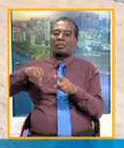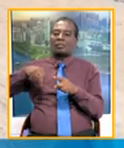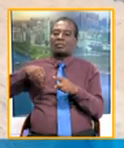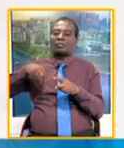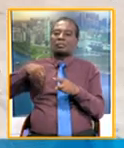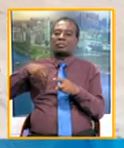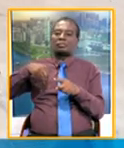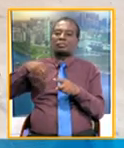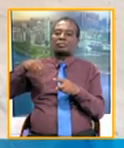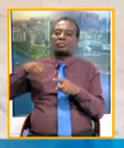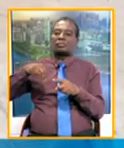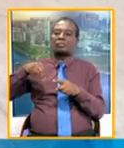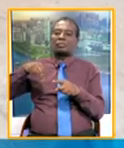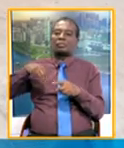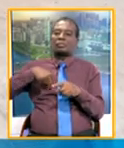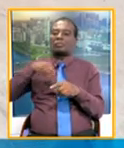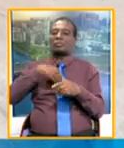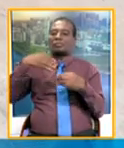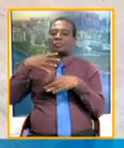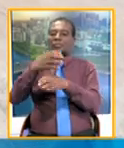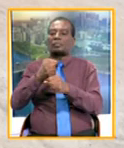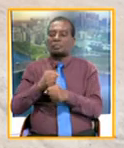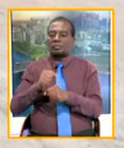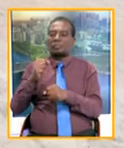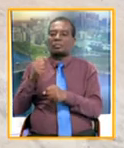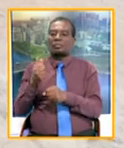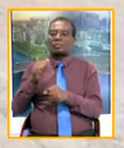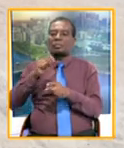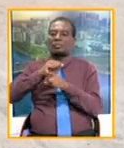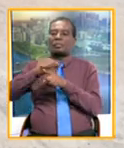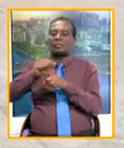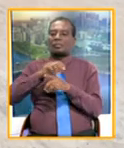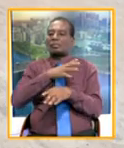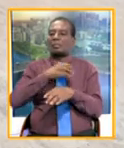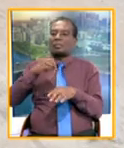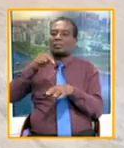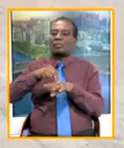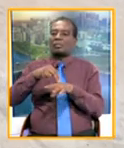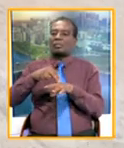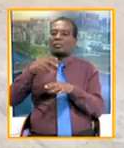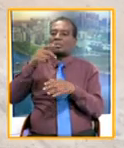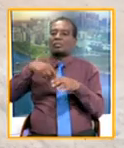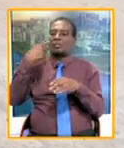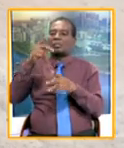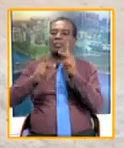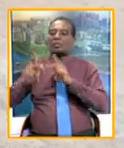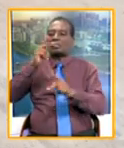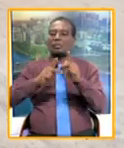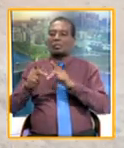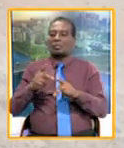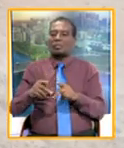formation du chef d'équipe. Le travail, c'est un travail qui est très minutieux, qui demande assez de temps. Donc que la population s'arme